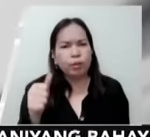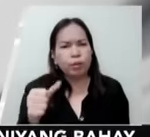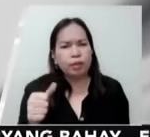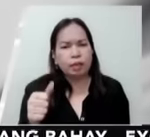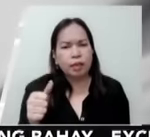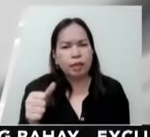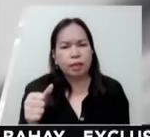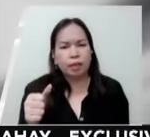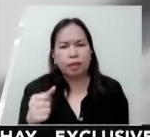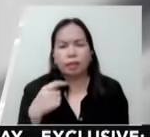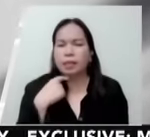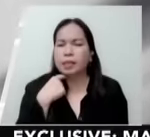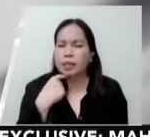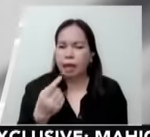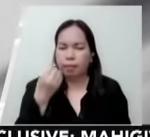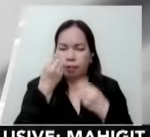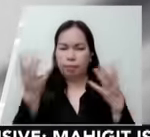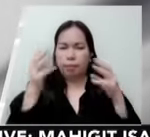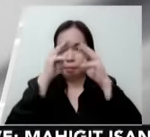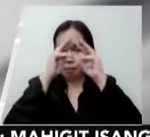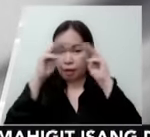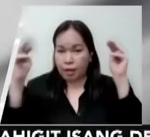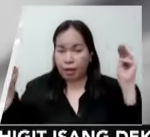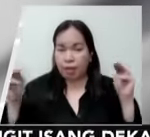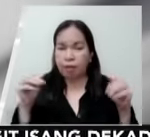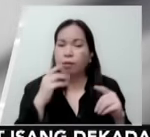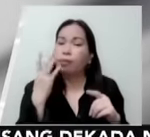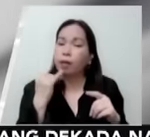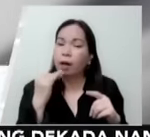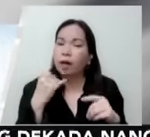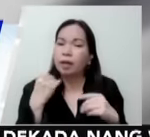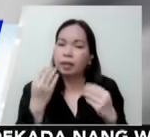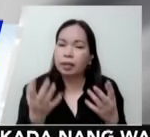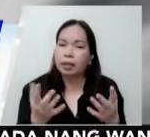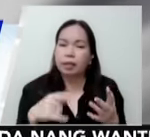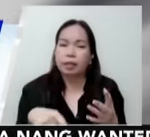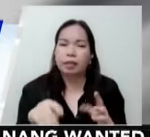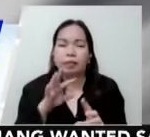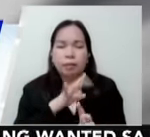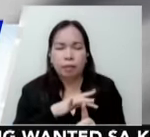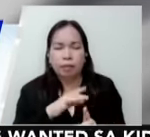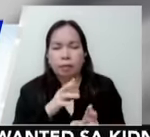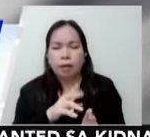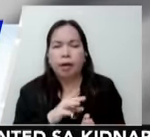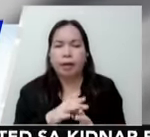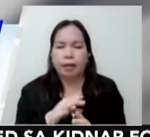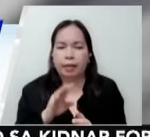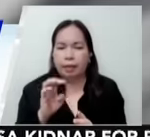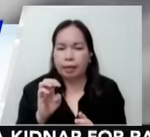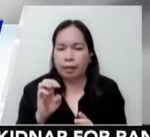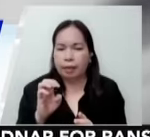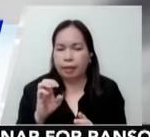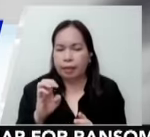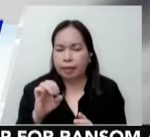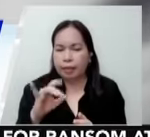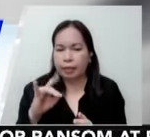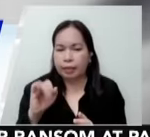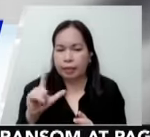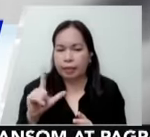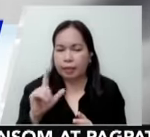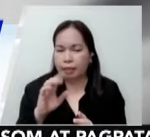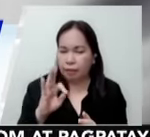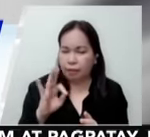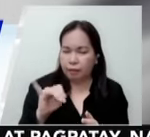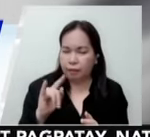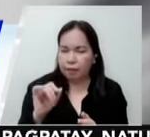na proklamasyon ng Malacanang, ito'y upang bigyan daan ng obserbasyon ng Idil Fitr o Feast of Ramadan. Regular